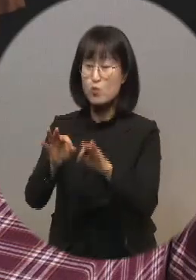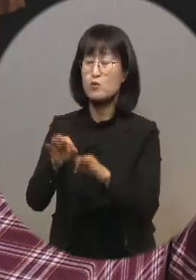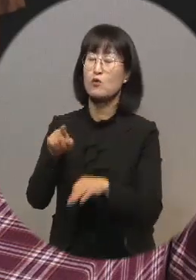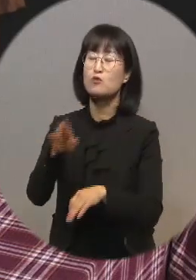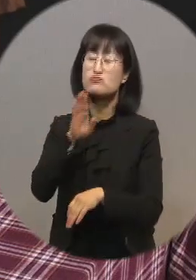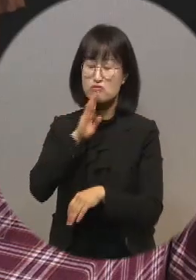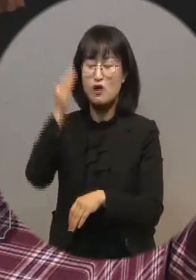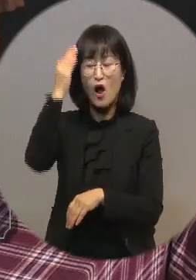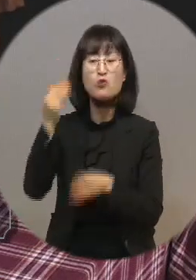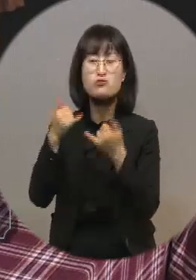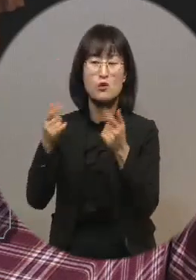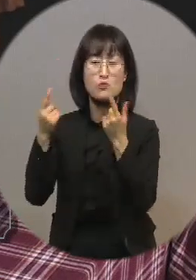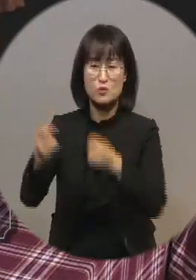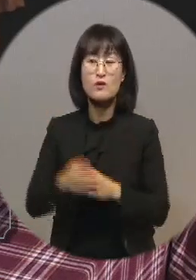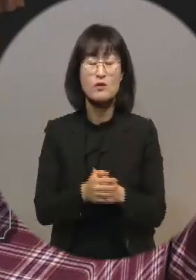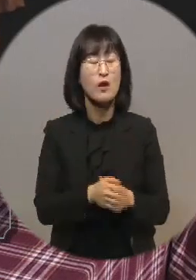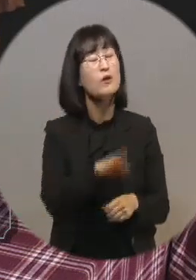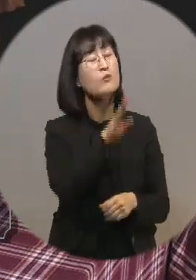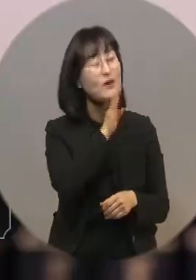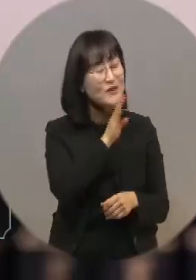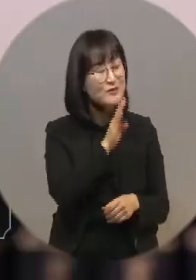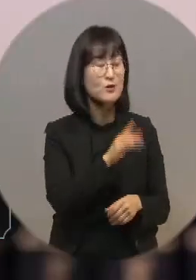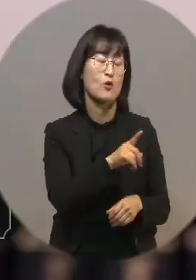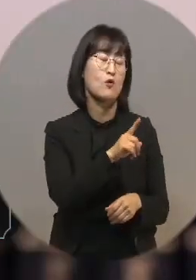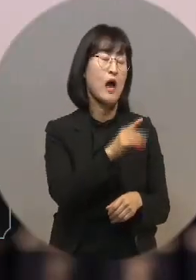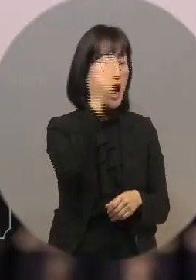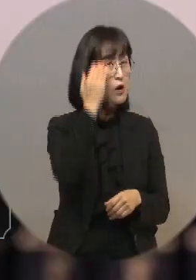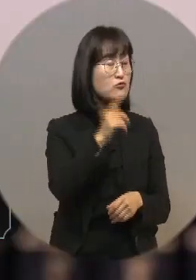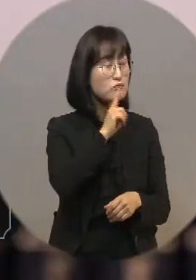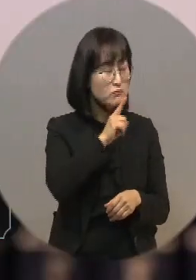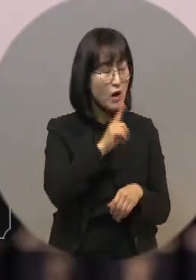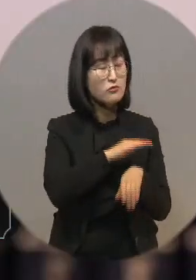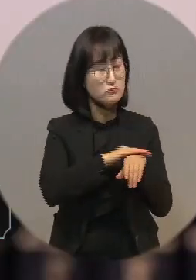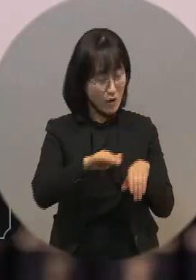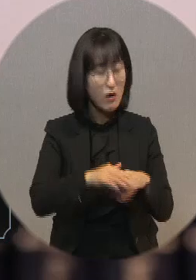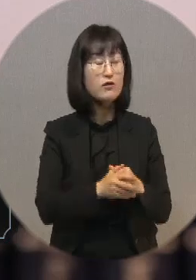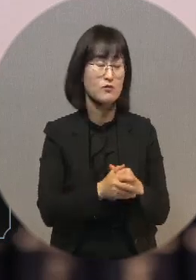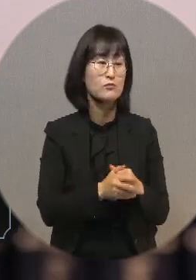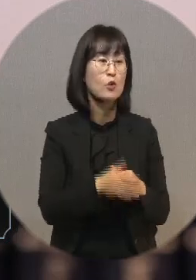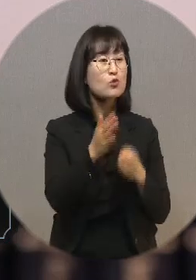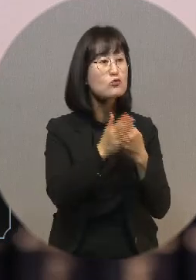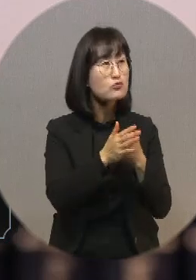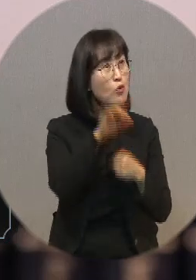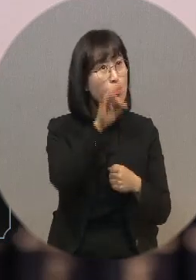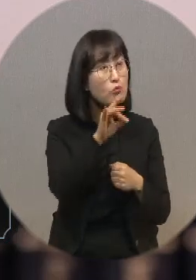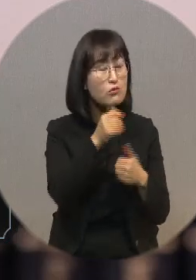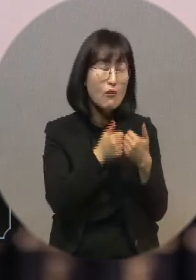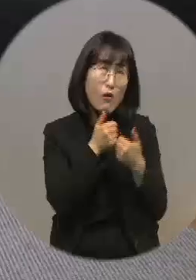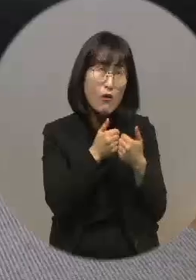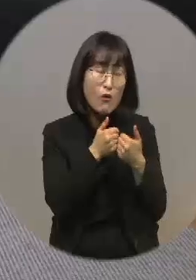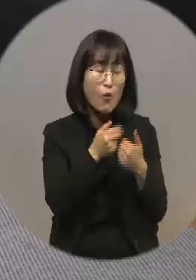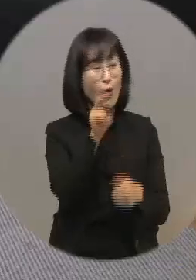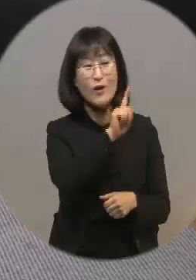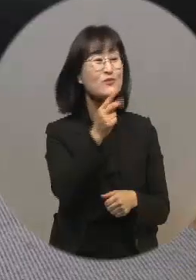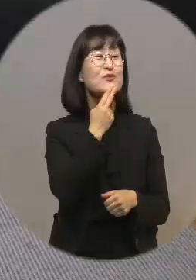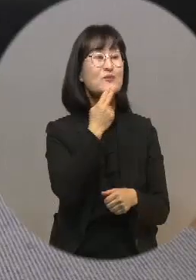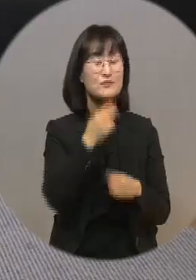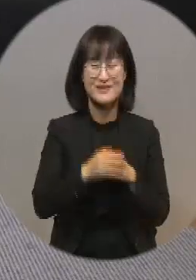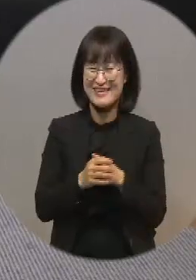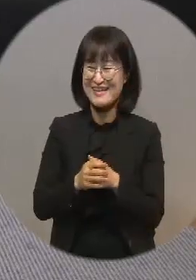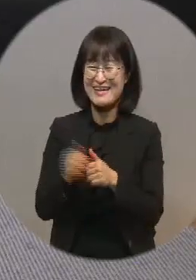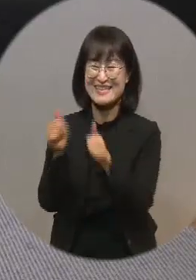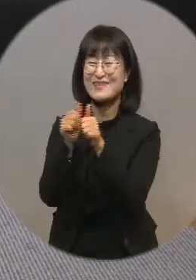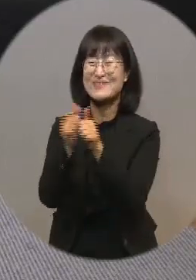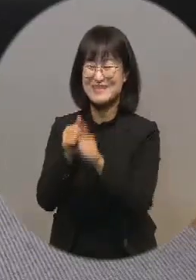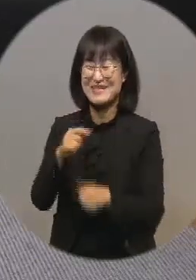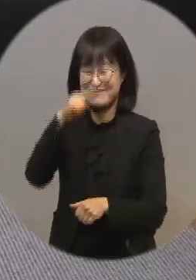거의 그냥 그 표준어 잘 맞아요. 쓰잖아요. 예, 그러다 보니까 처음에는 못 느꼈어요. 그런 걸 못 느꼈는데 원래 그래가지고- 남자들은 처음에 잘